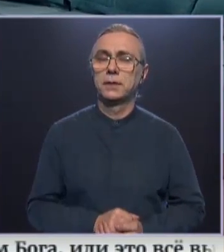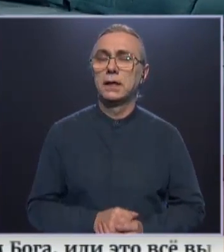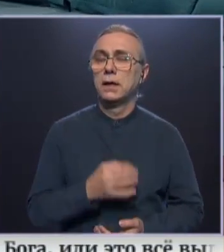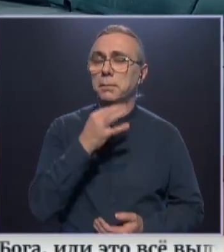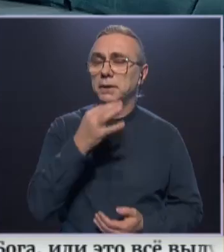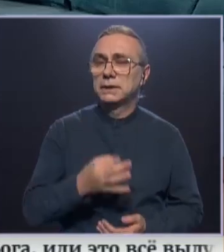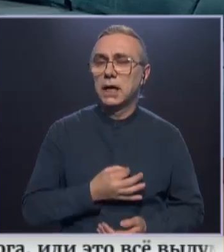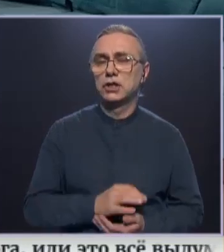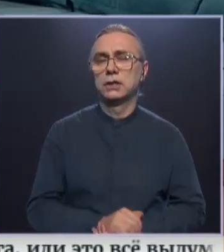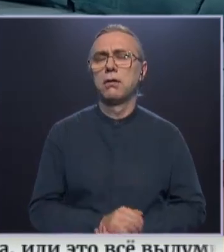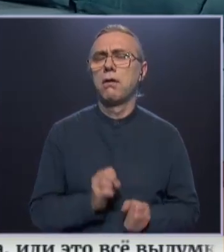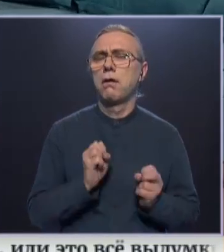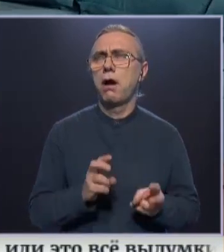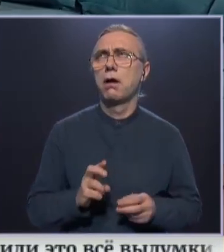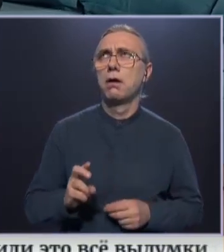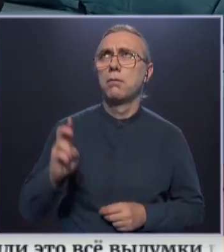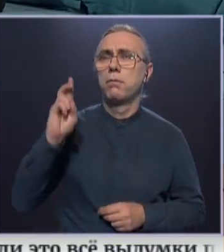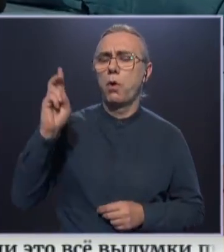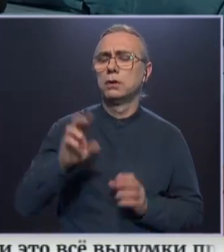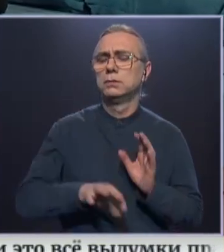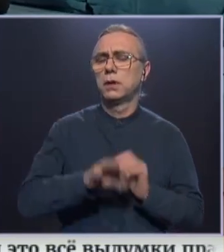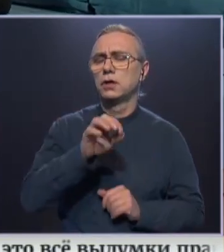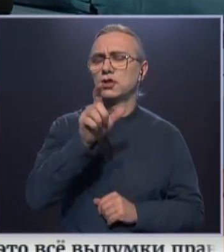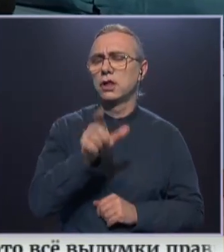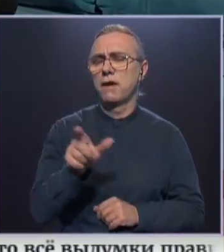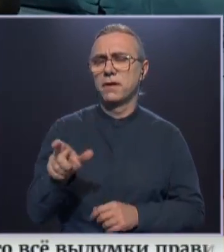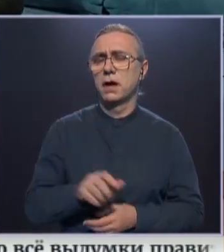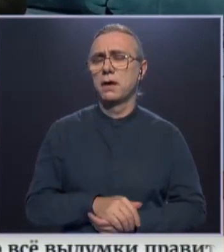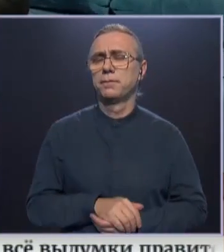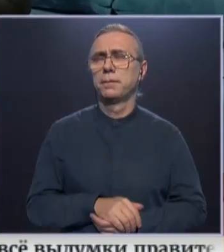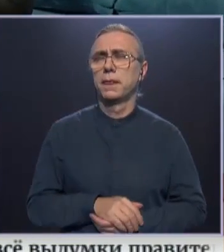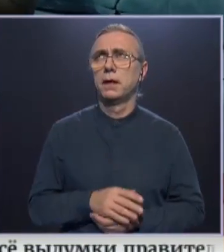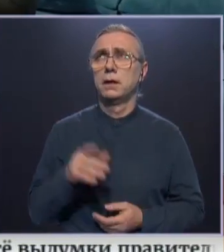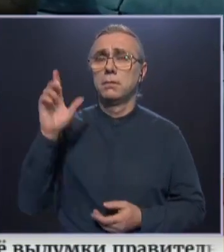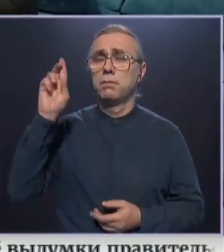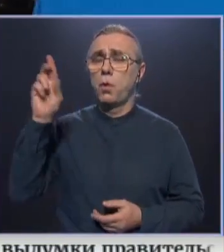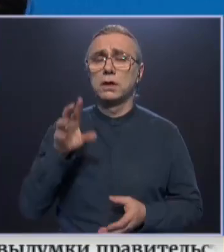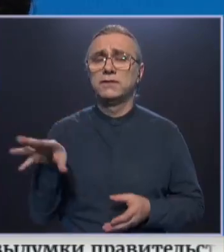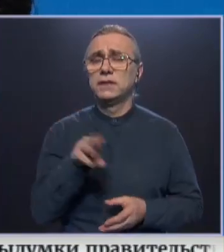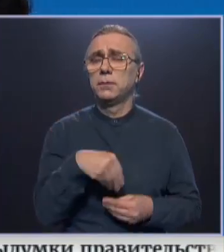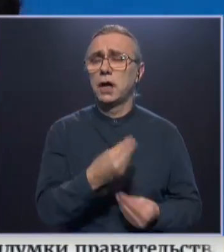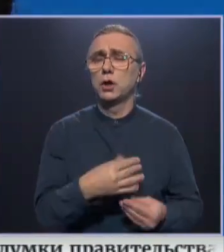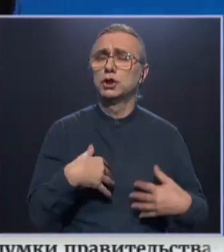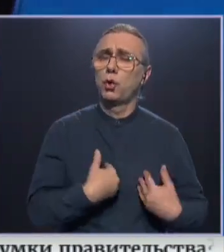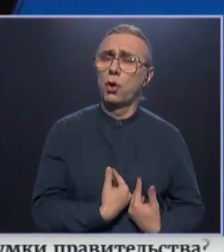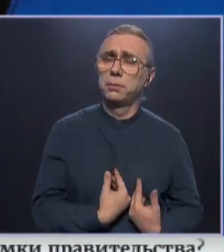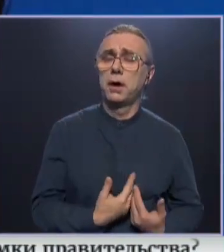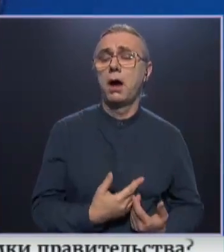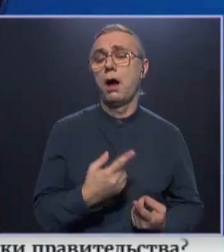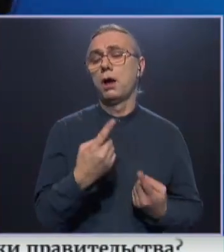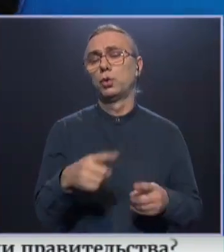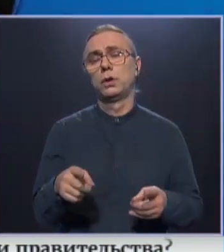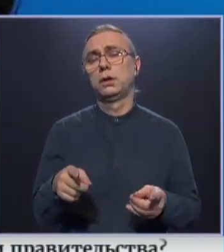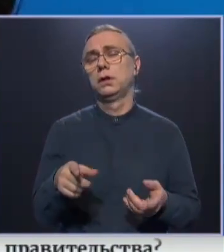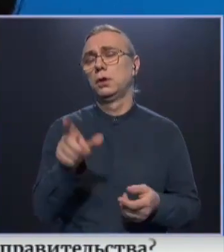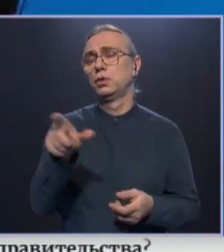Подскажите, пожалуйста, как Бог избирает человека? Почему не всем Он дает скорби? У кого-то жизнь протекает ровно, нет ни серьезных болезней, ни страшных